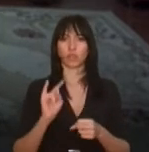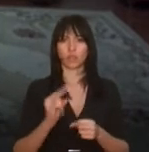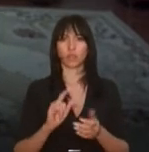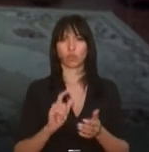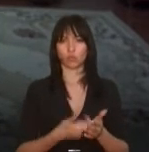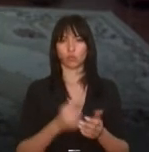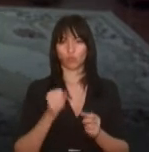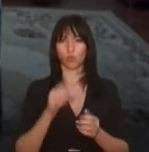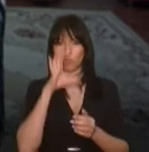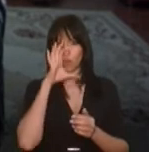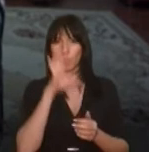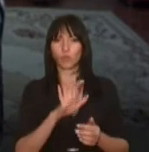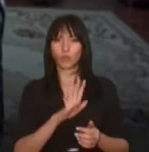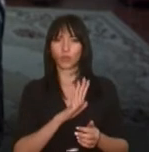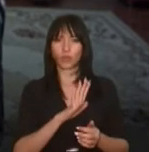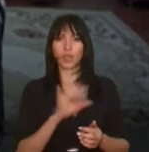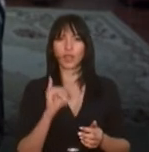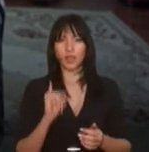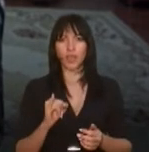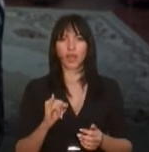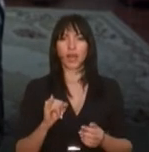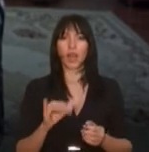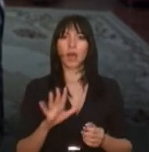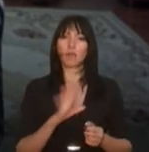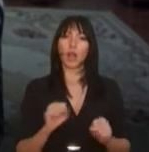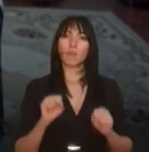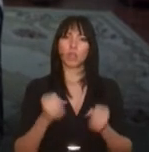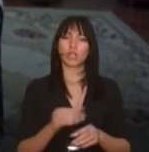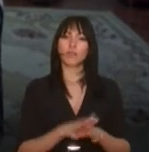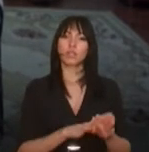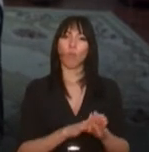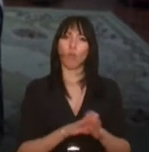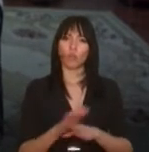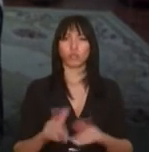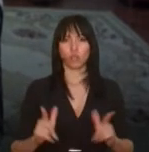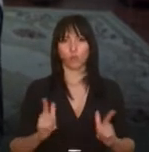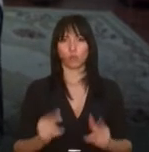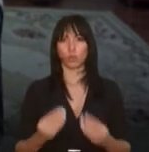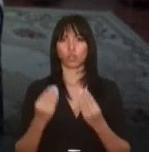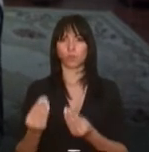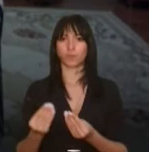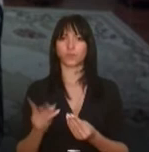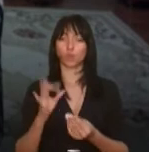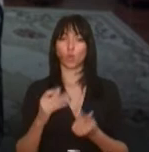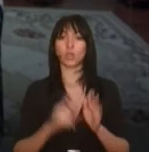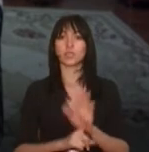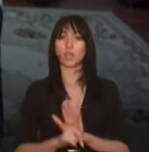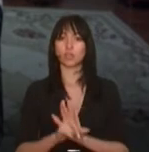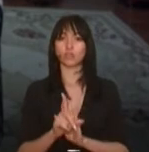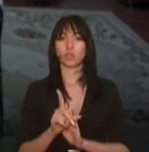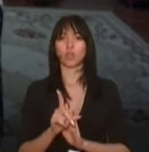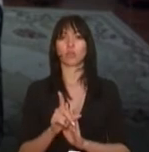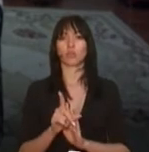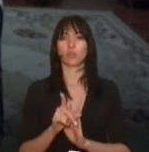чемпіоном, і давати можливість повноцінного відпочинку. Ну і звичайно, ми лікарі